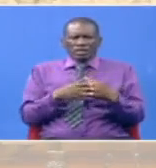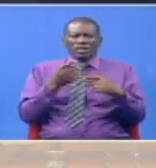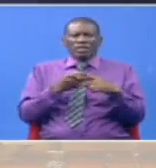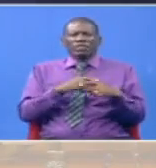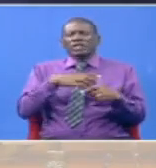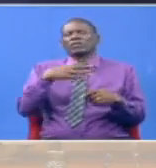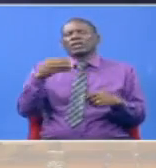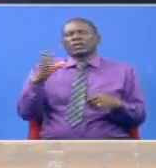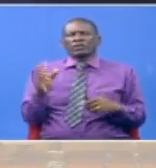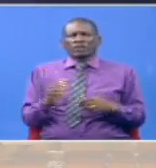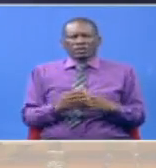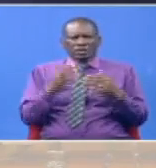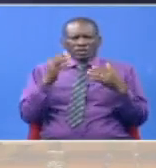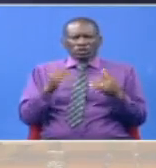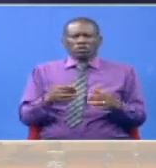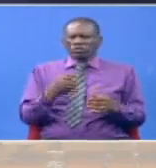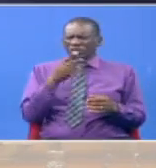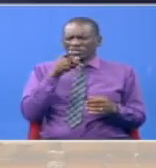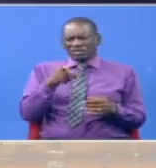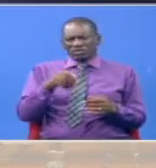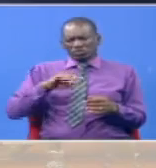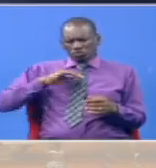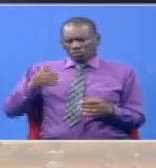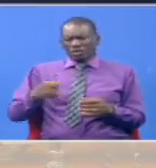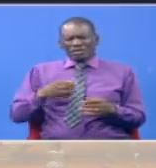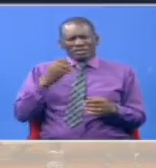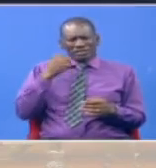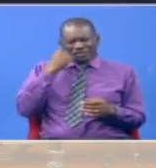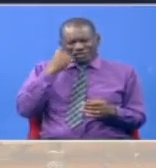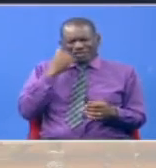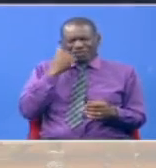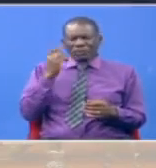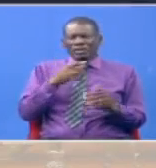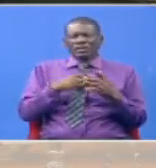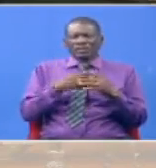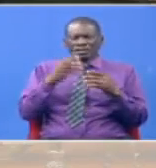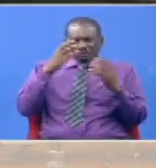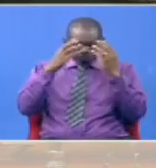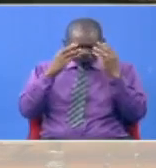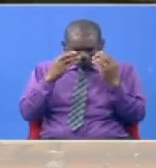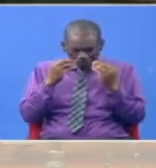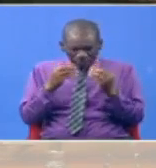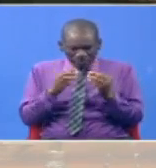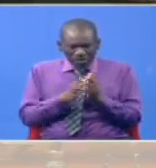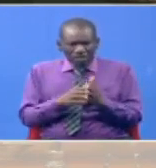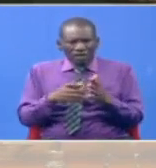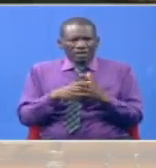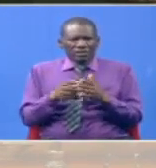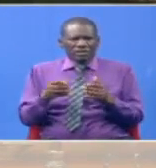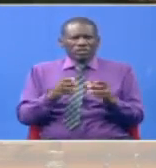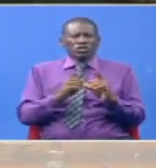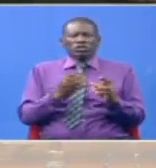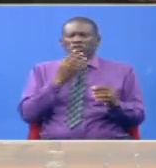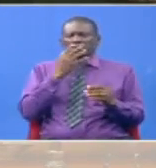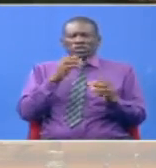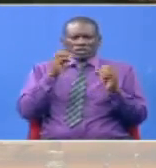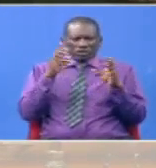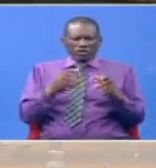akajiendea. Sasa sisi tukaona mama amesidiwa, ameanza kufunga macho, akaanza kushindwa kupumua,